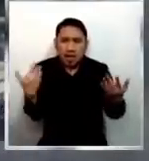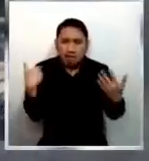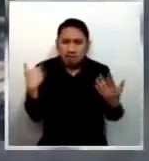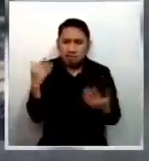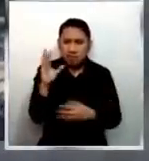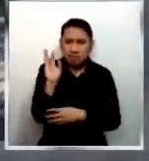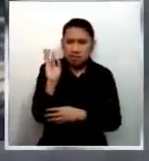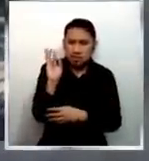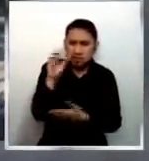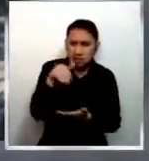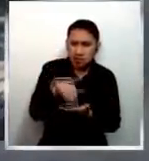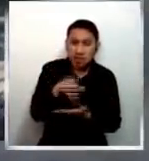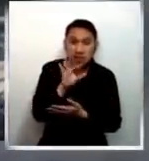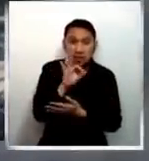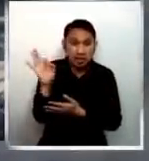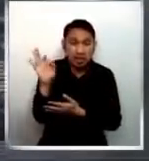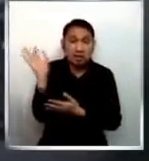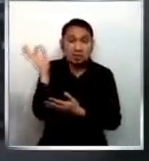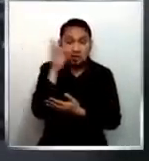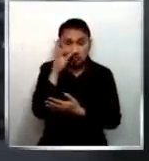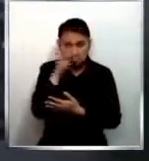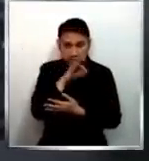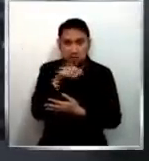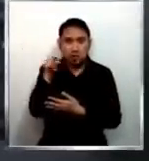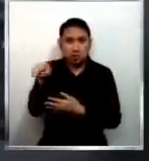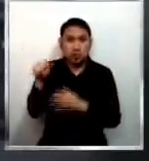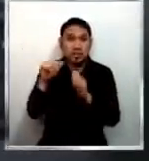na Pilipino ang nasa Russian Federation